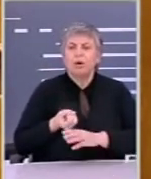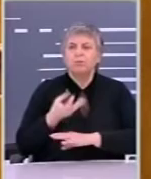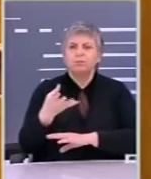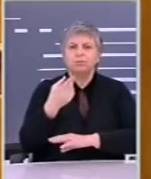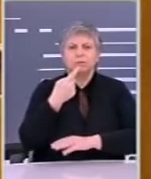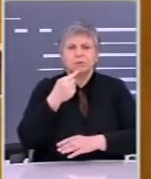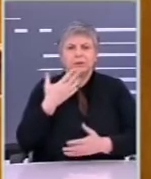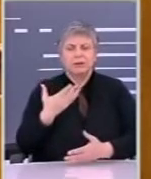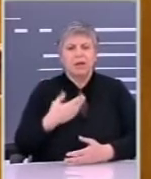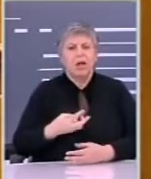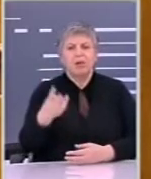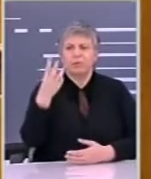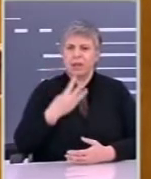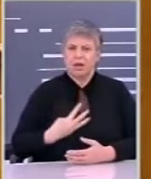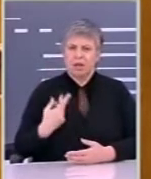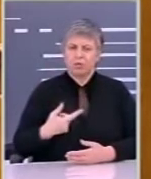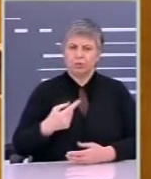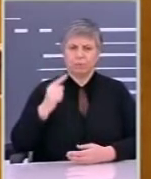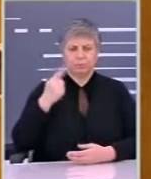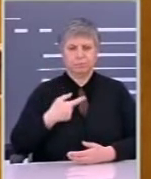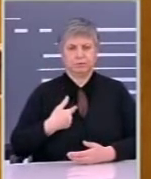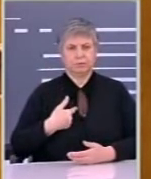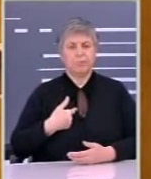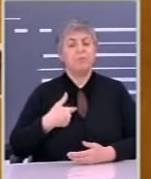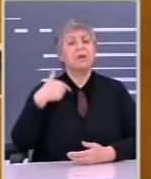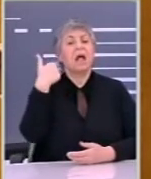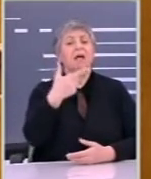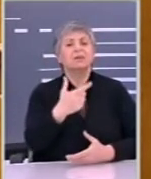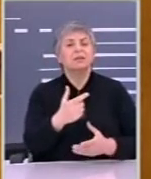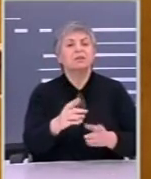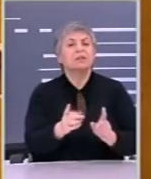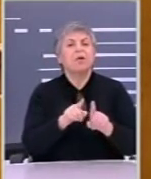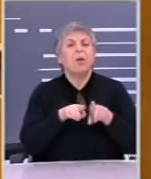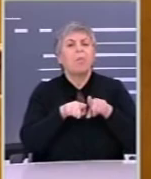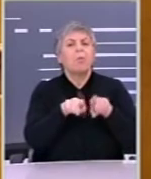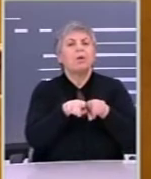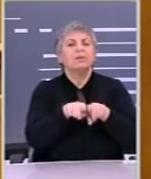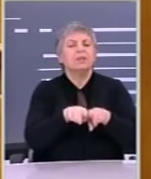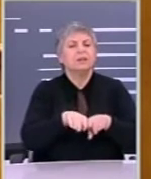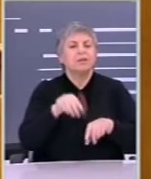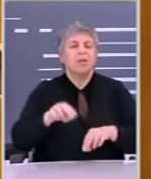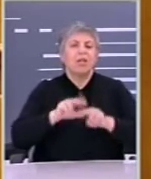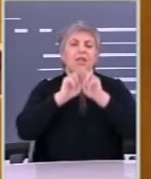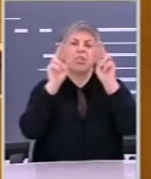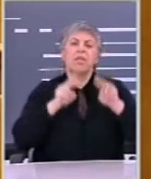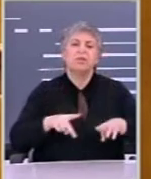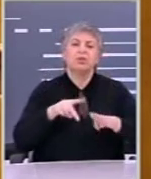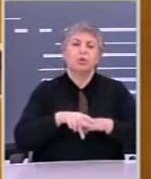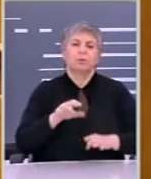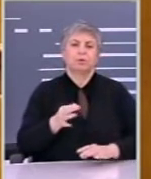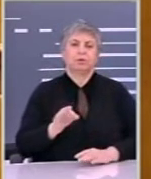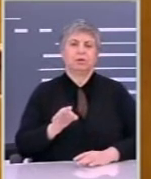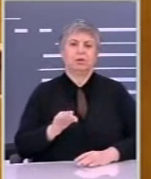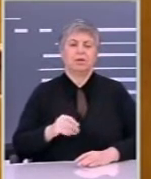σας σήμερα. Ο απόλυτος συντονισμός με το Διεθνές Νομισματικό Ταμείο και τον κύριο Σόιμπλε, ξέρετε γιατί? Γιατί είστε